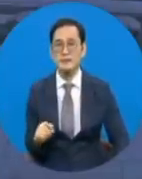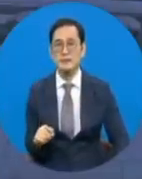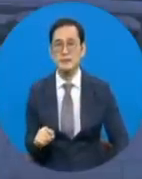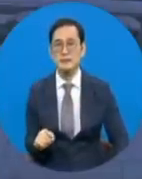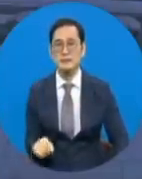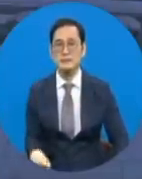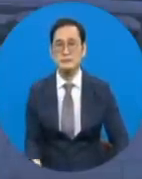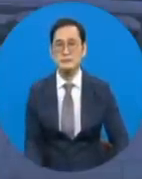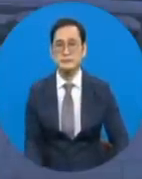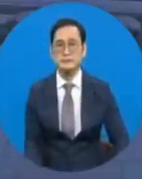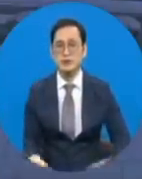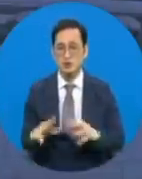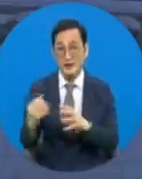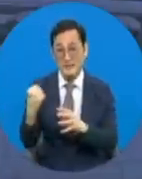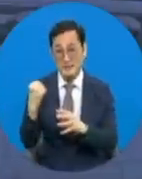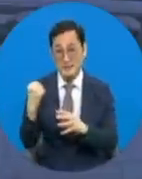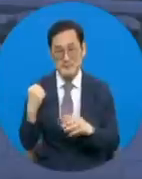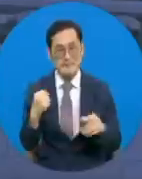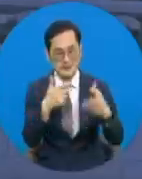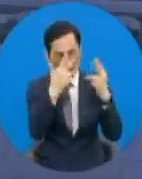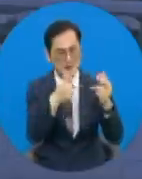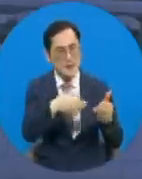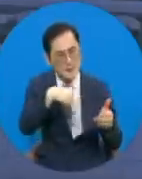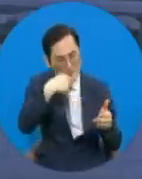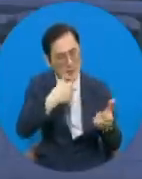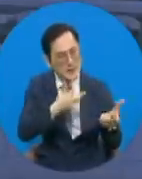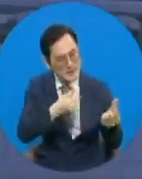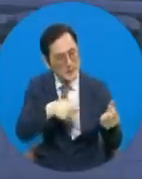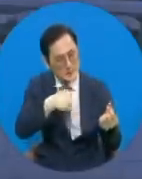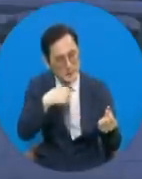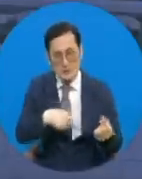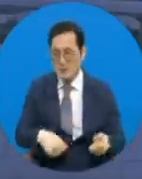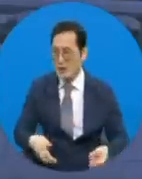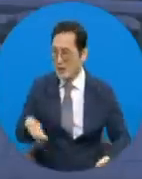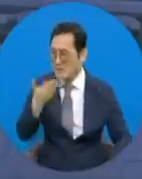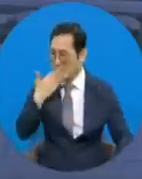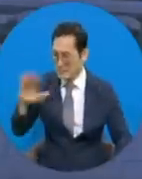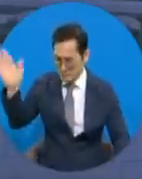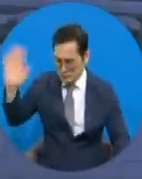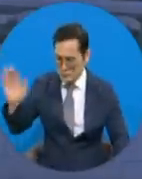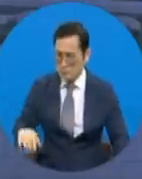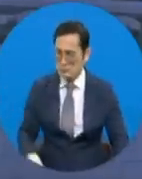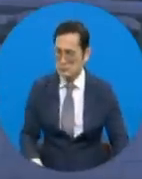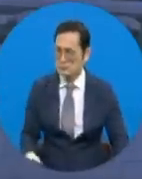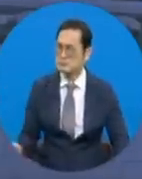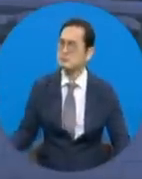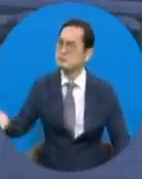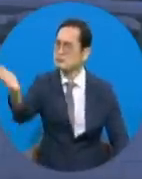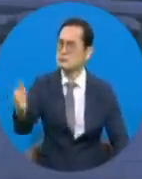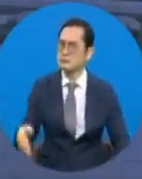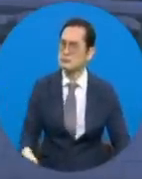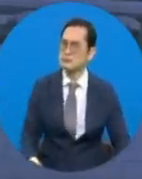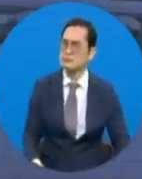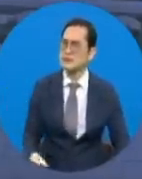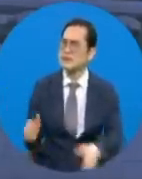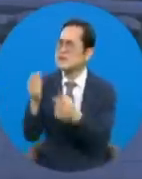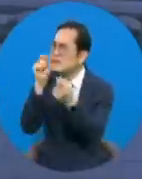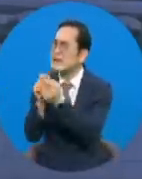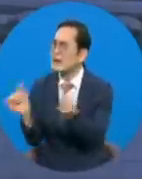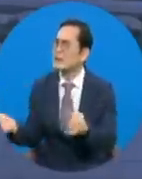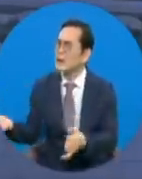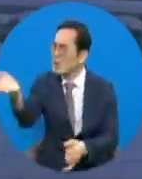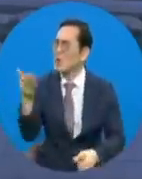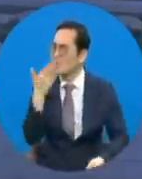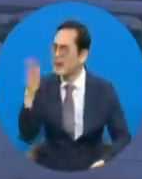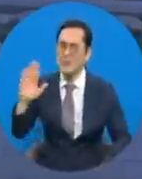이재명 대표한테 식사 제안을 한 적이 있었어요. 근데 그때는 밥이나 술은 친구들하고 먹으라 그러면서 이재명 대표가 거절했단